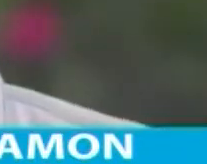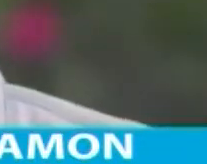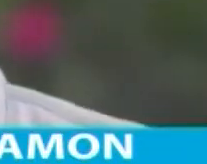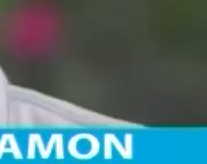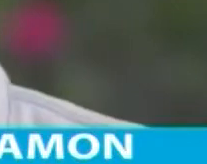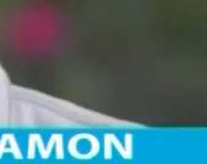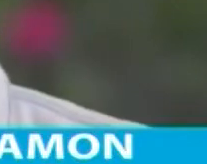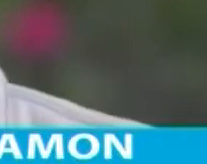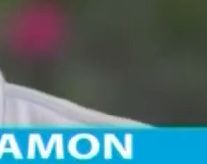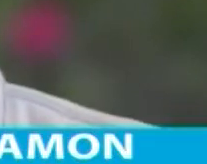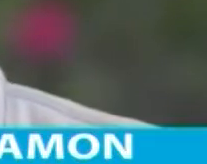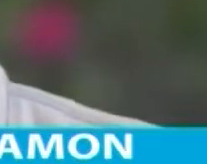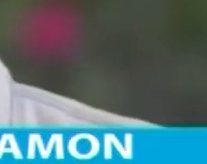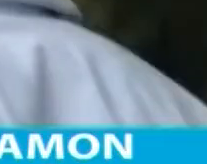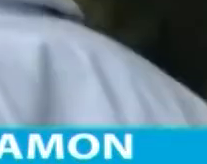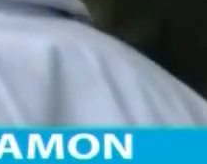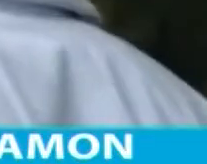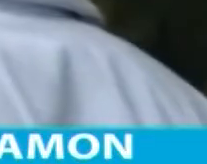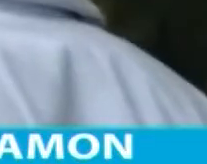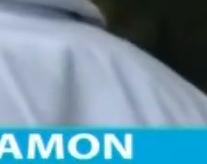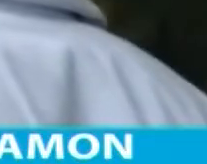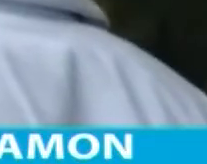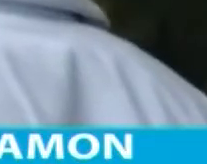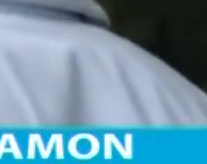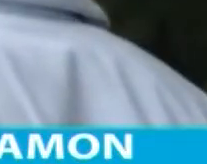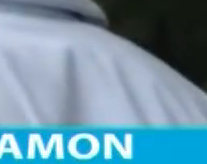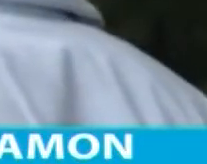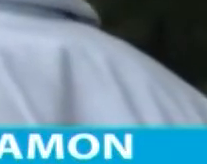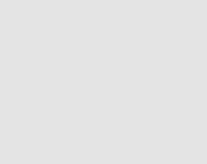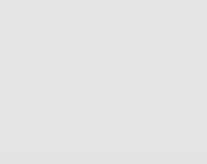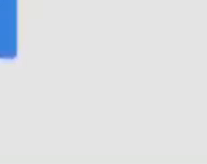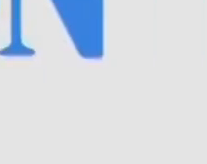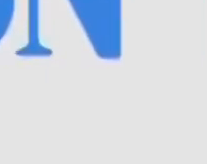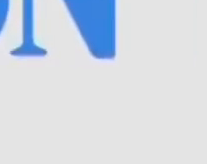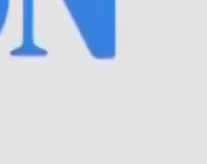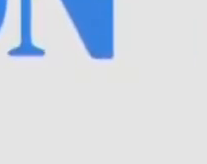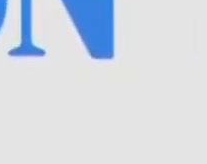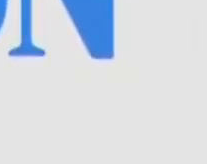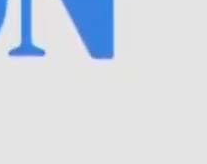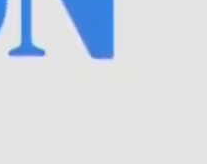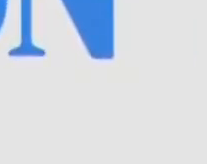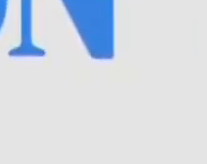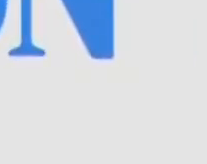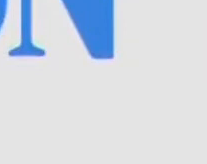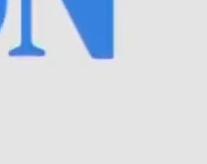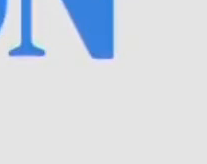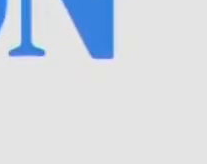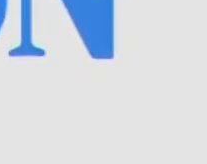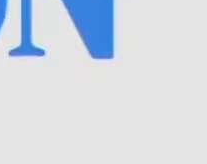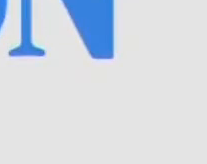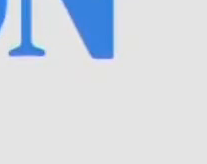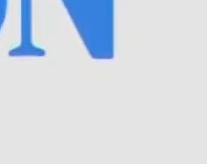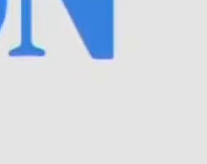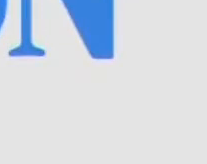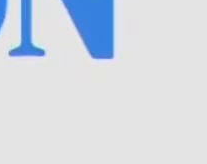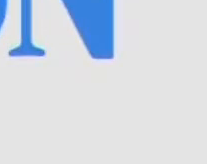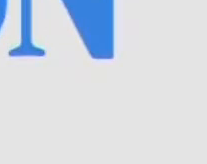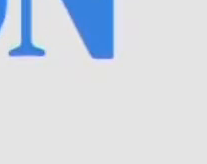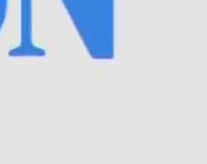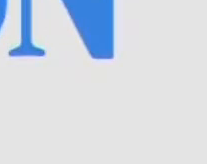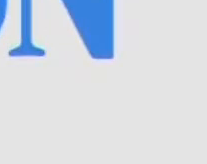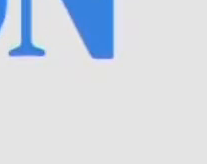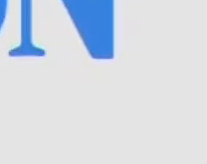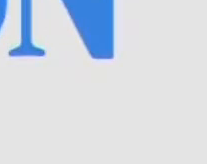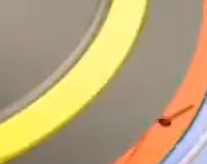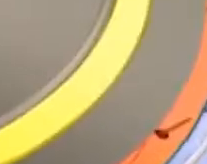this? Why? Because... Why? El paraíso conocimos. In love with